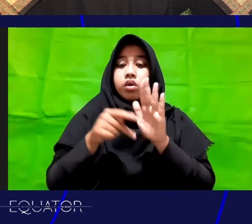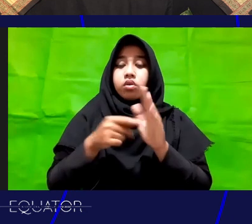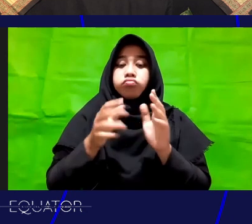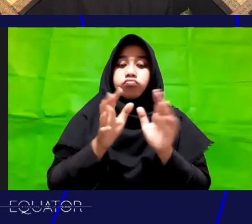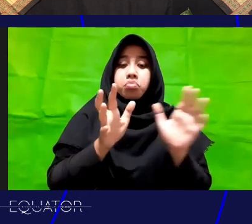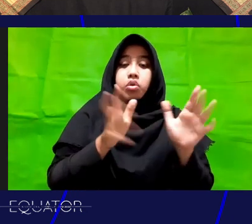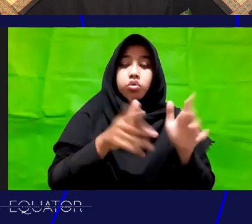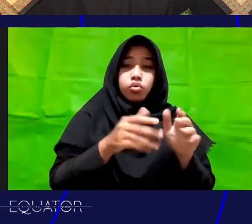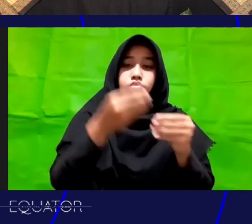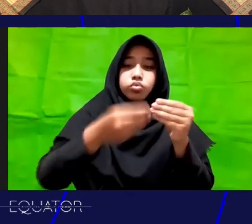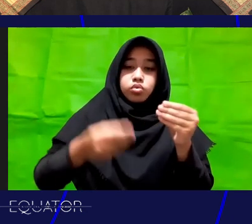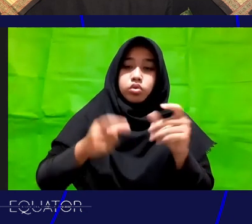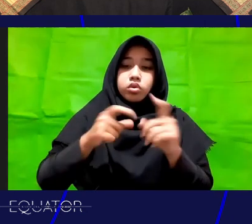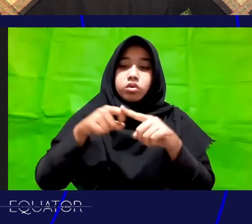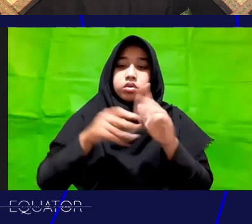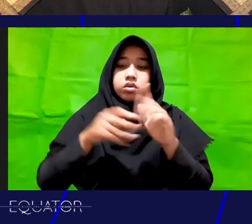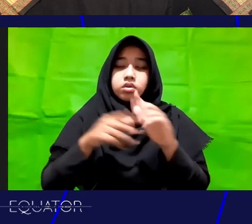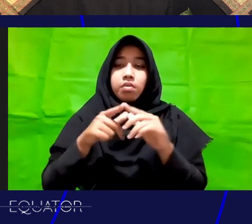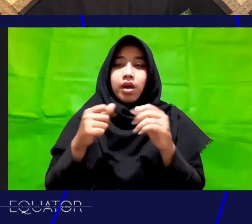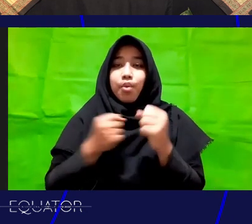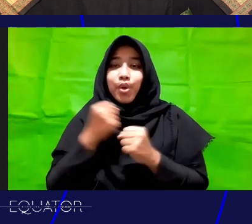progresif gitu?